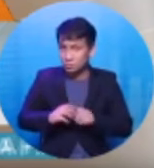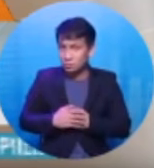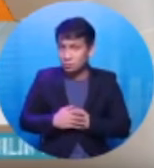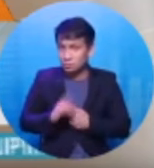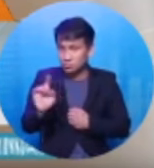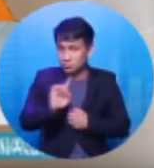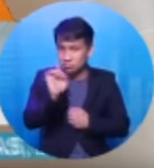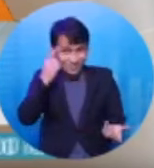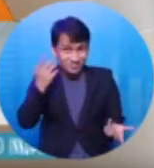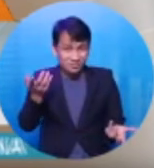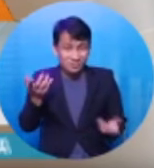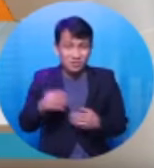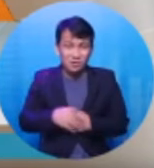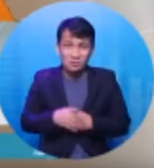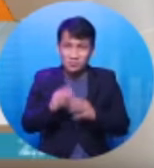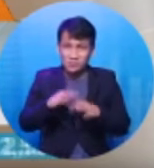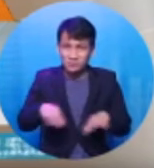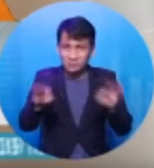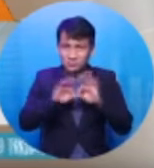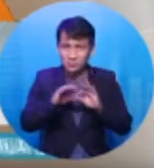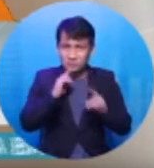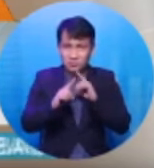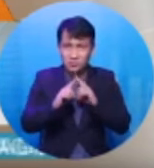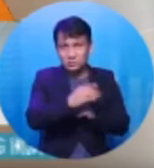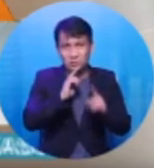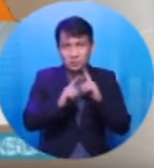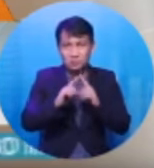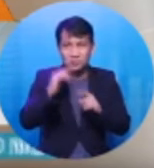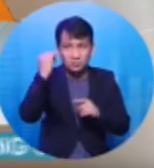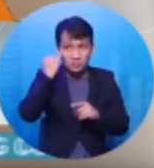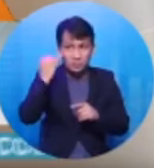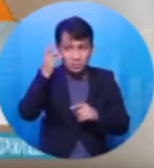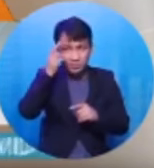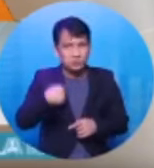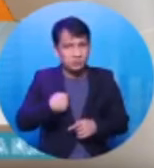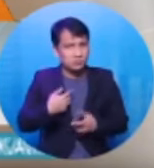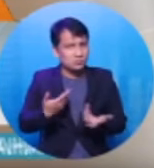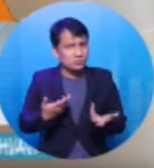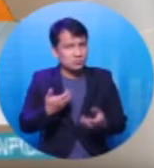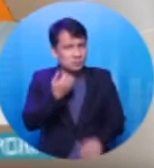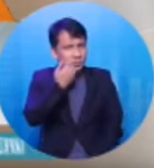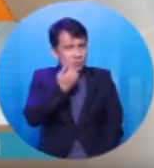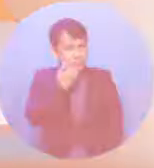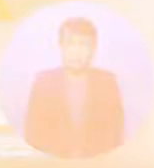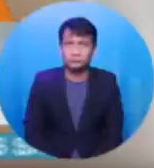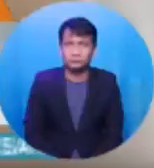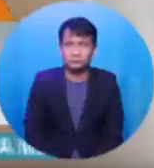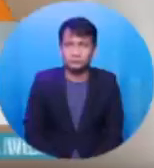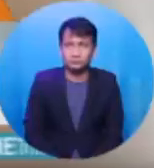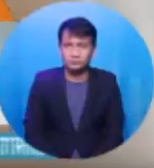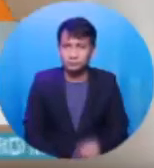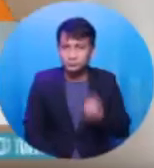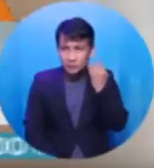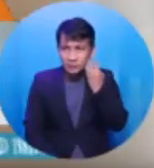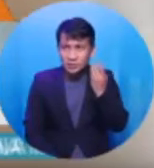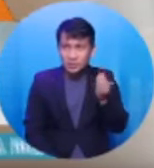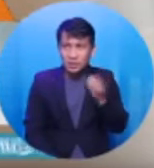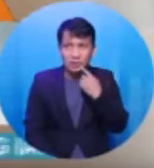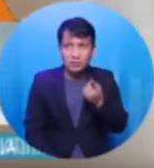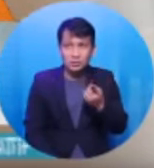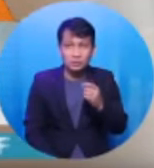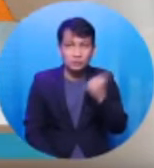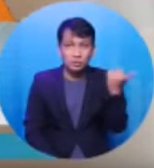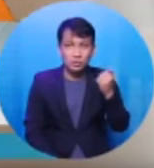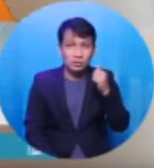possibility. Naisip niyo po yun, ma'am. Kaya mas maganda kung makausap natin si Mr. Kasi para sa akin, mukhang may mali dito kay Mr. eh. Miss Jodeline, ito yung the